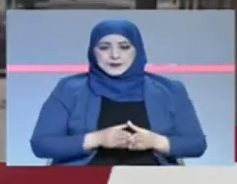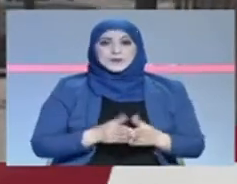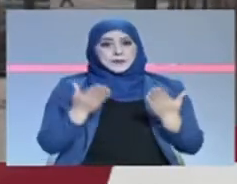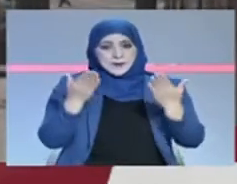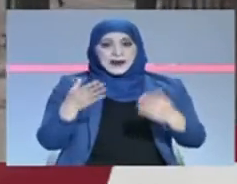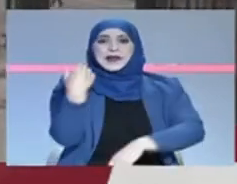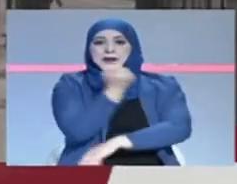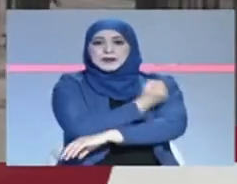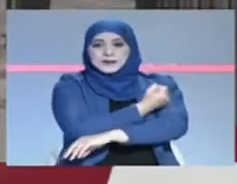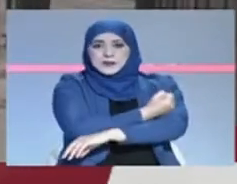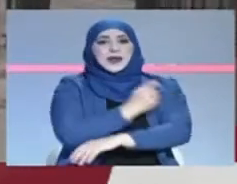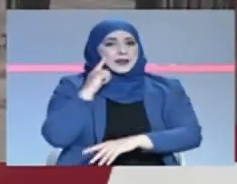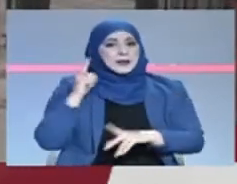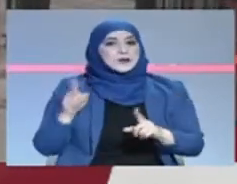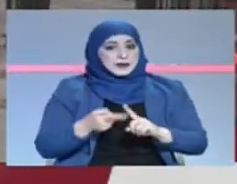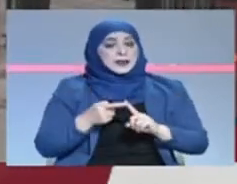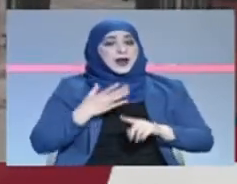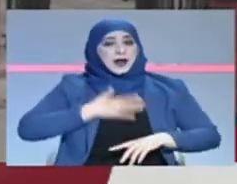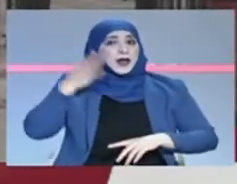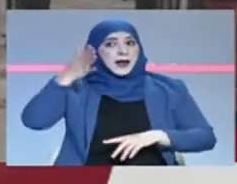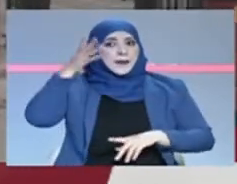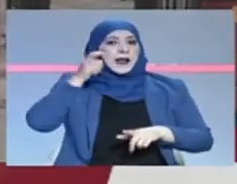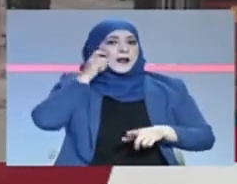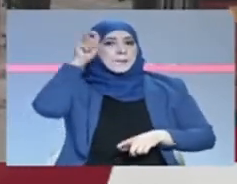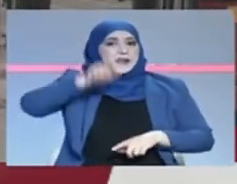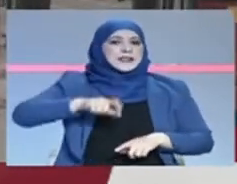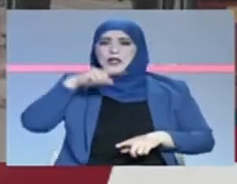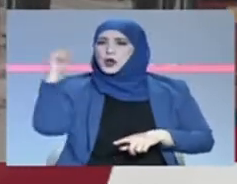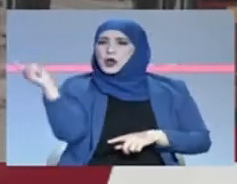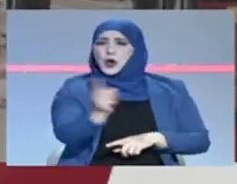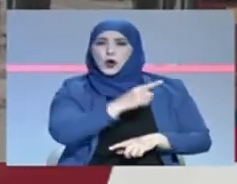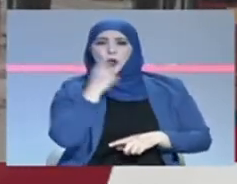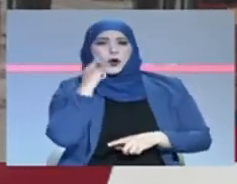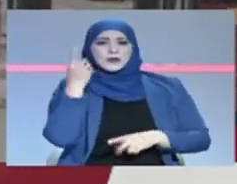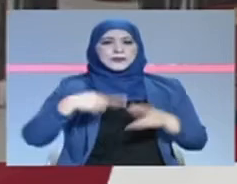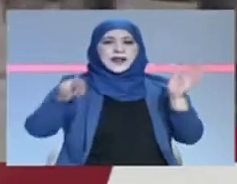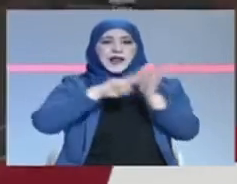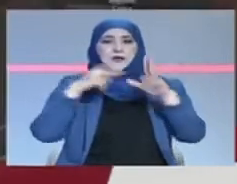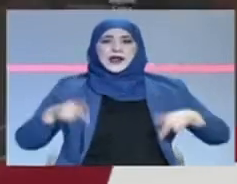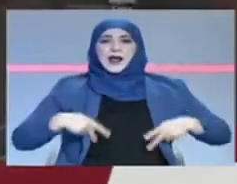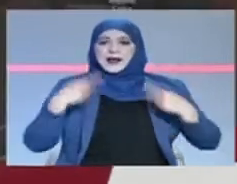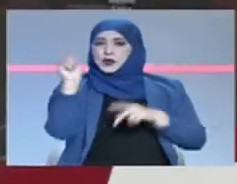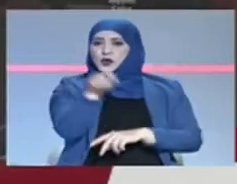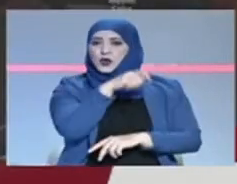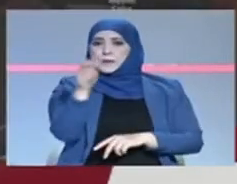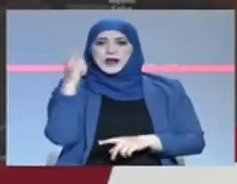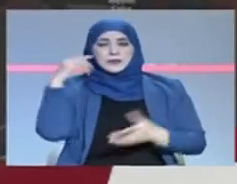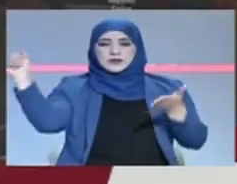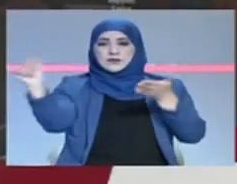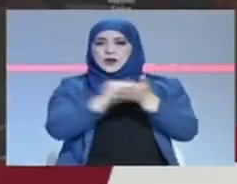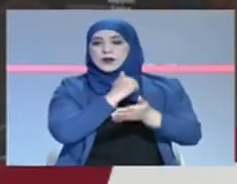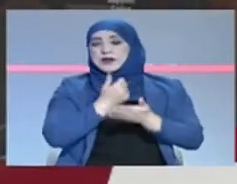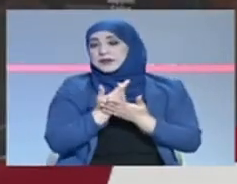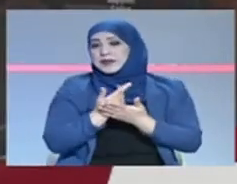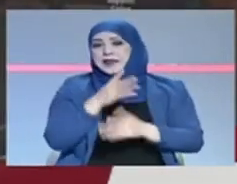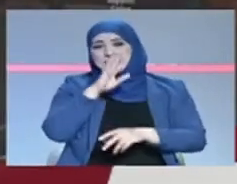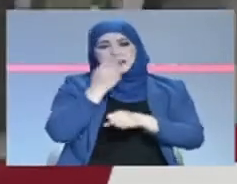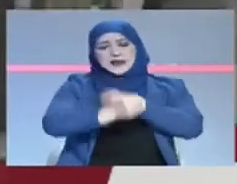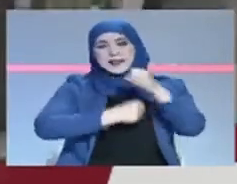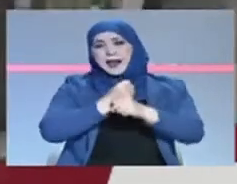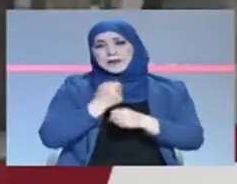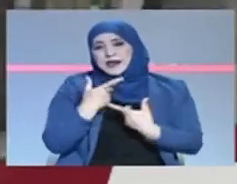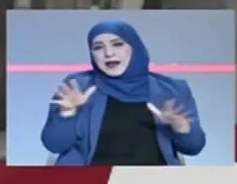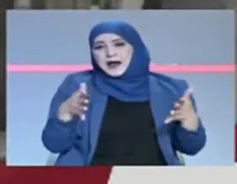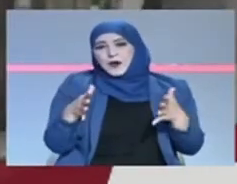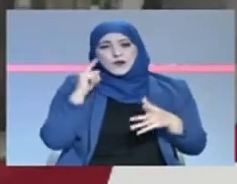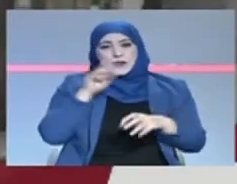هذا التلقيح مثل مصدر أمل للإنسانية جمعاء في العودة إلى الحياة الطبيعية وطي صفحة سنة من الرعب بسبب